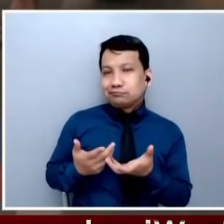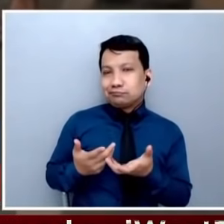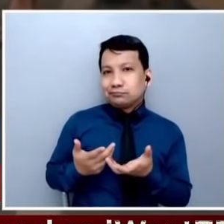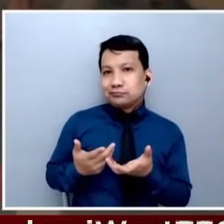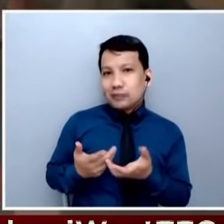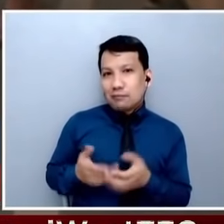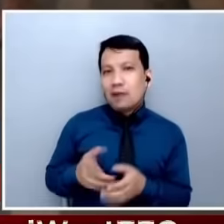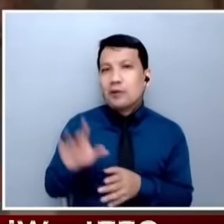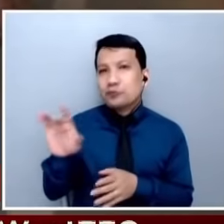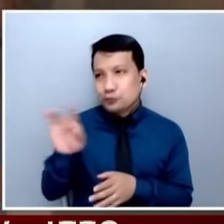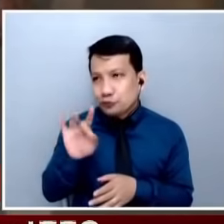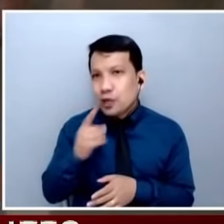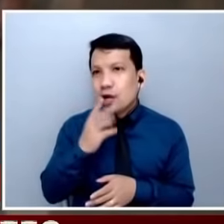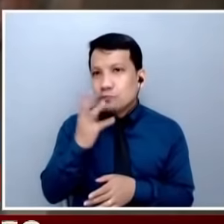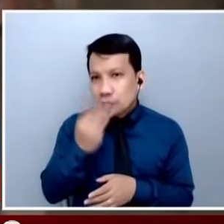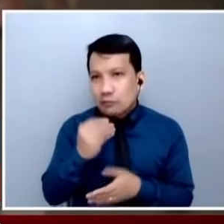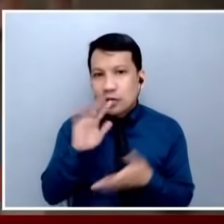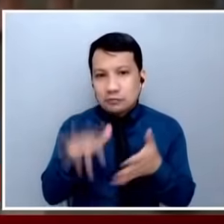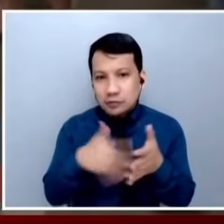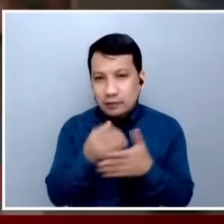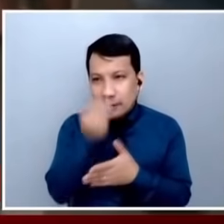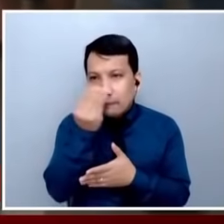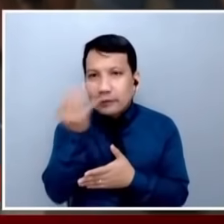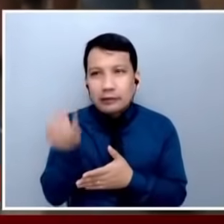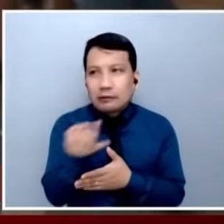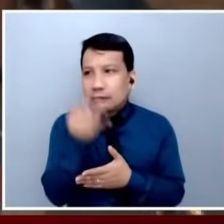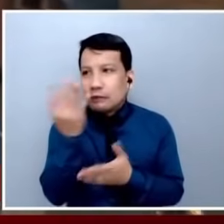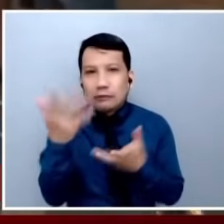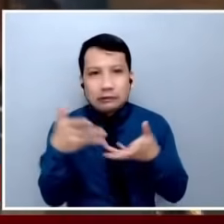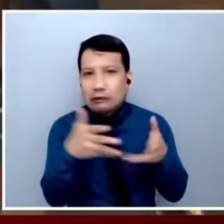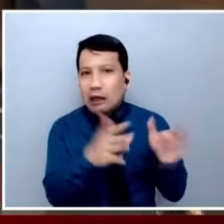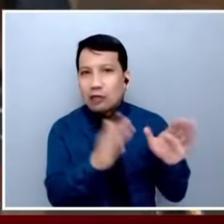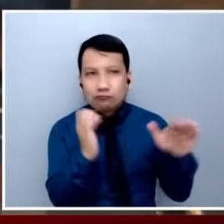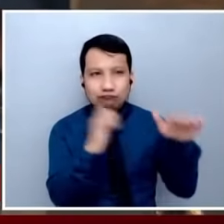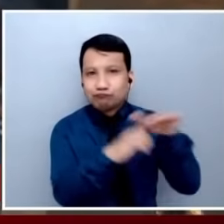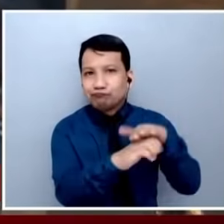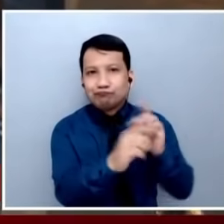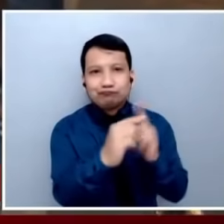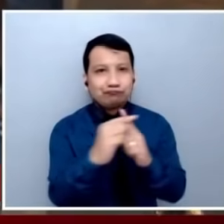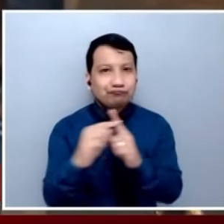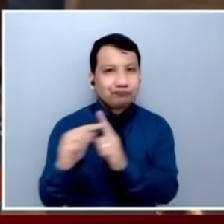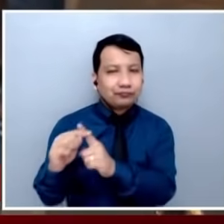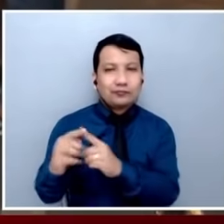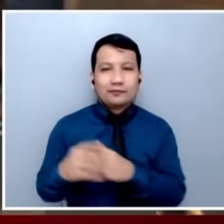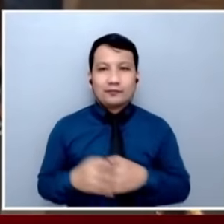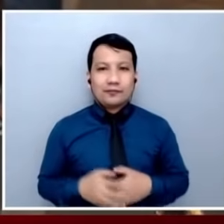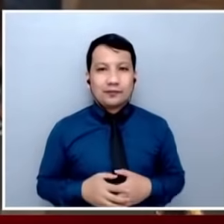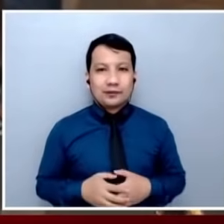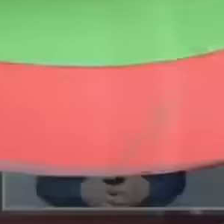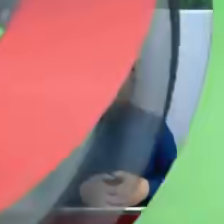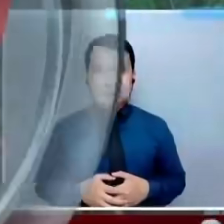pili lang ang mga bilang ng tao na pwedeng papasukin sa mga sementeryo.